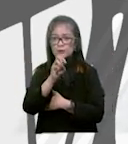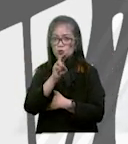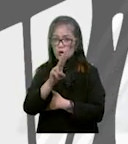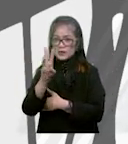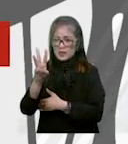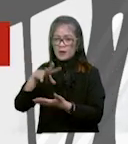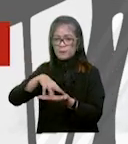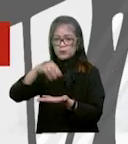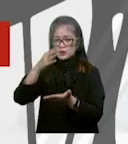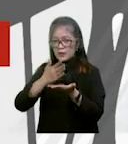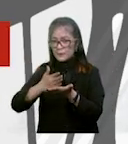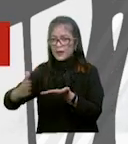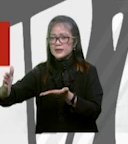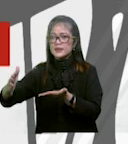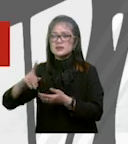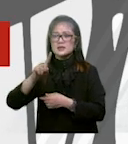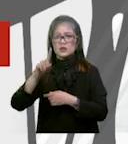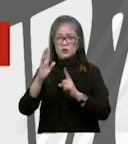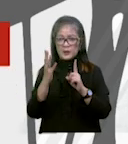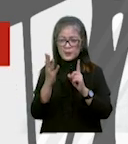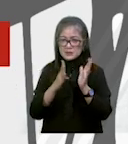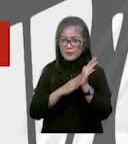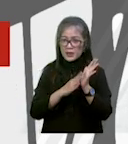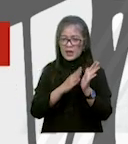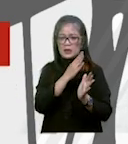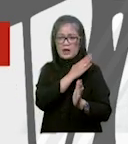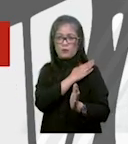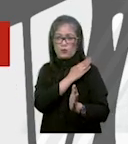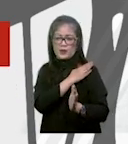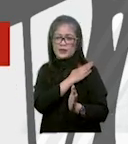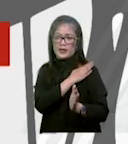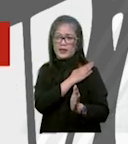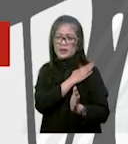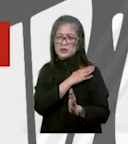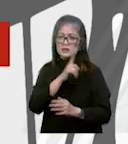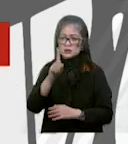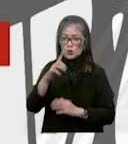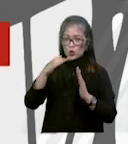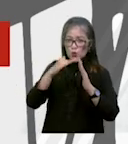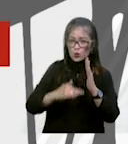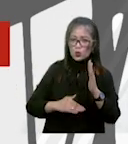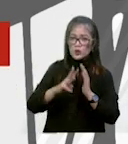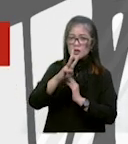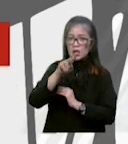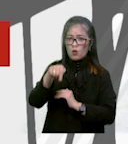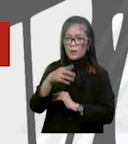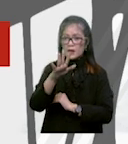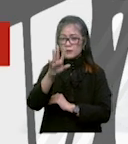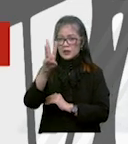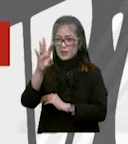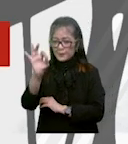memberi 115 miliar rupiah untuk Kabupaten Meranti atau menurun 3,53% padahal